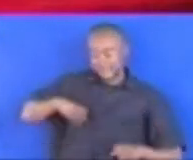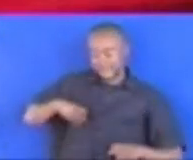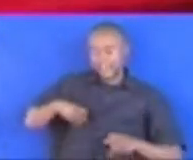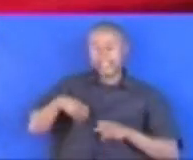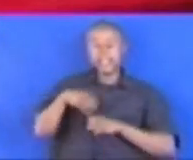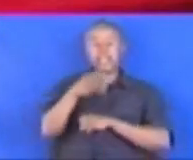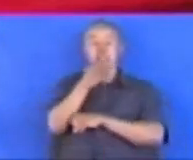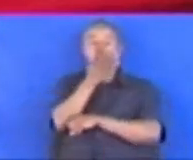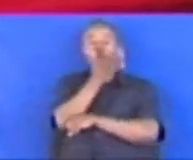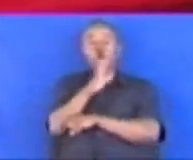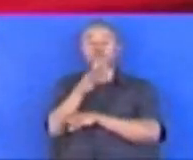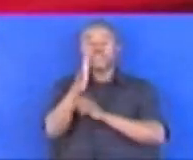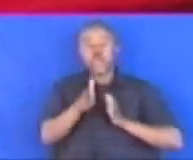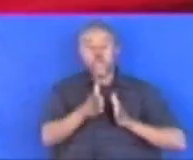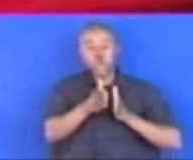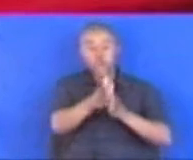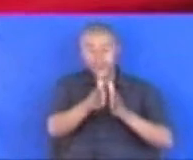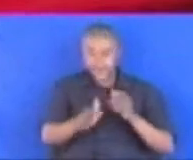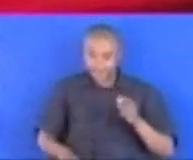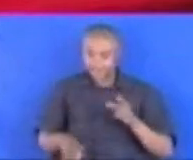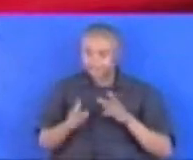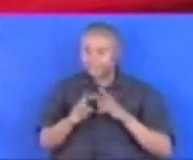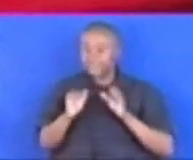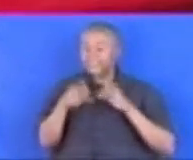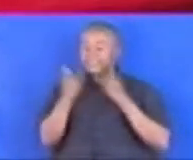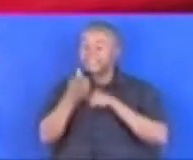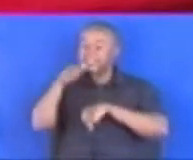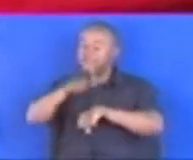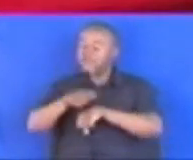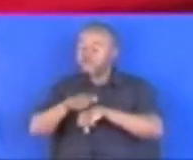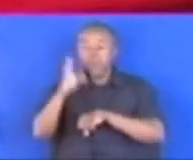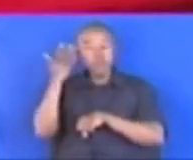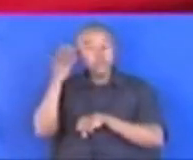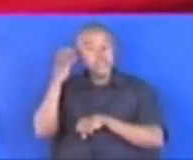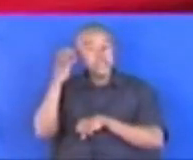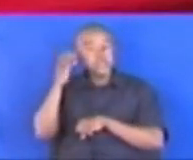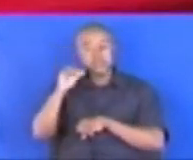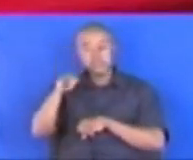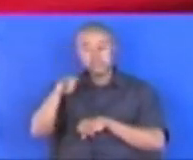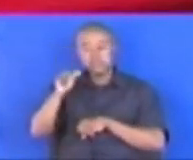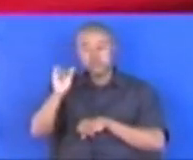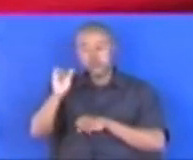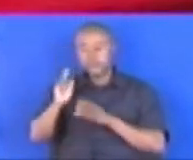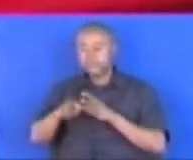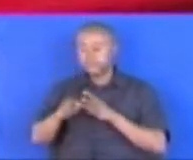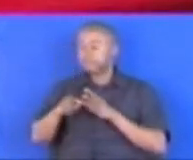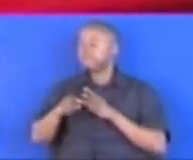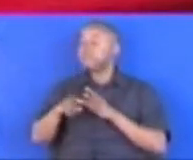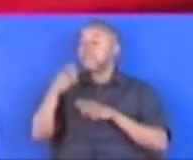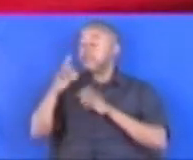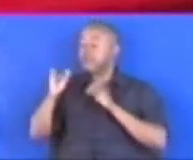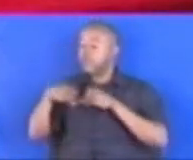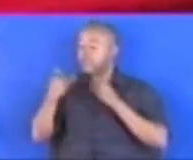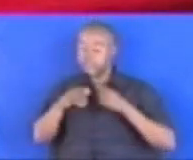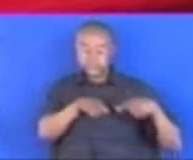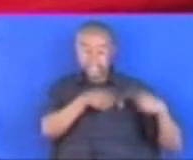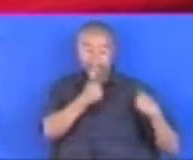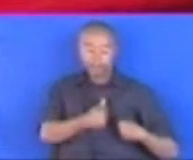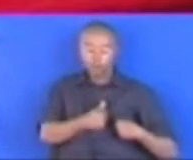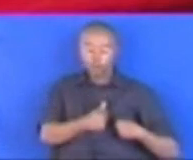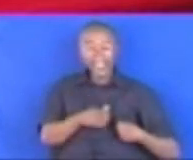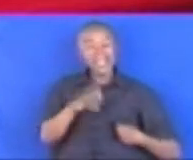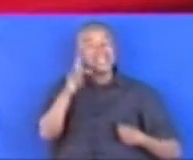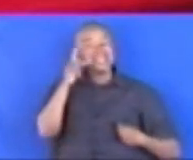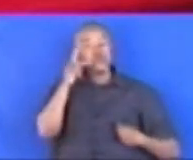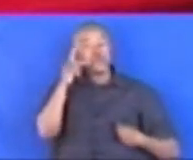Road, mradi wa taasisi ya mifupa ya Mbili yani MOI, na mradi wa taasisi ya moyo ya Jakaya Kikwete. Hali ya